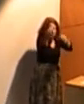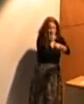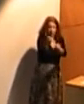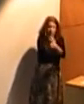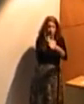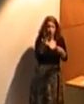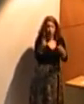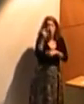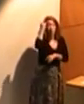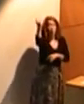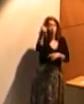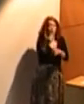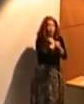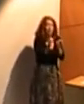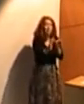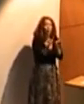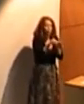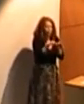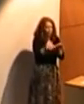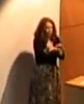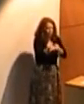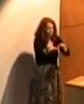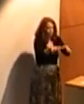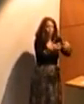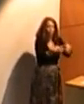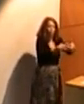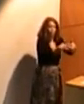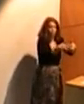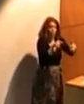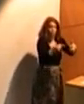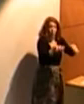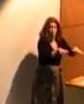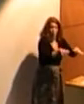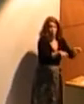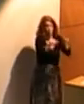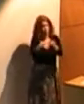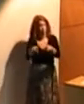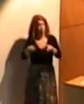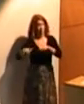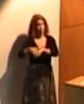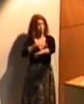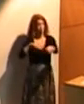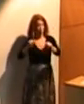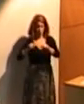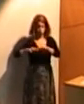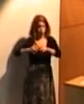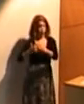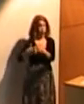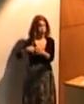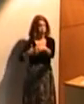ingénieur fabrique des circuits où là sauf que sur des circuits vivent des circuits métaboliques qui vont ensuite être